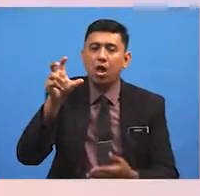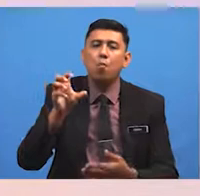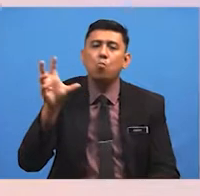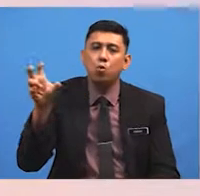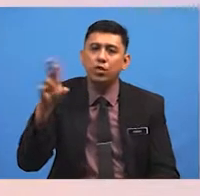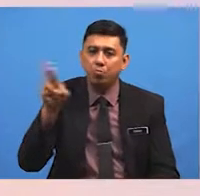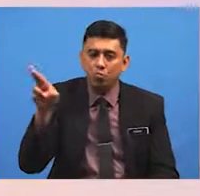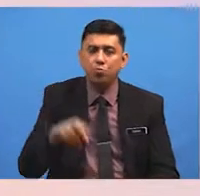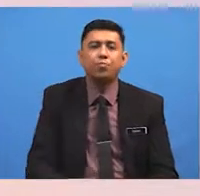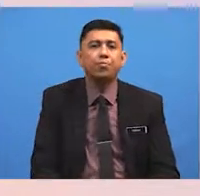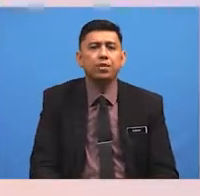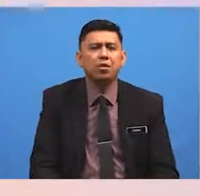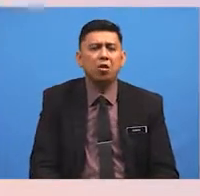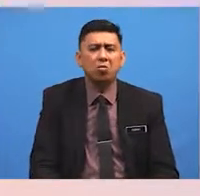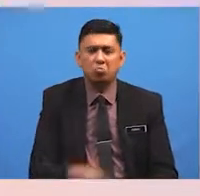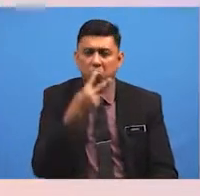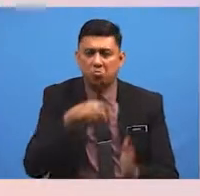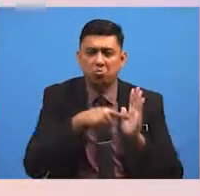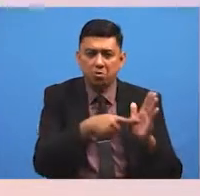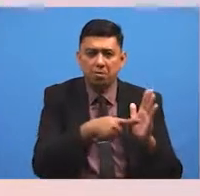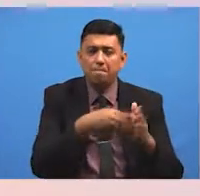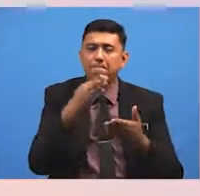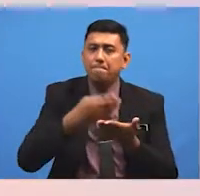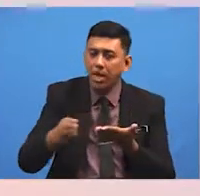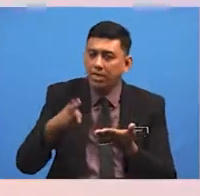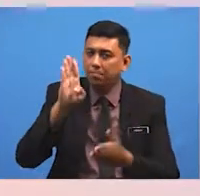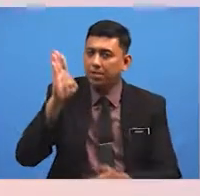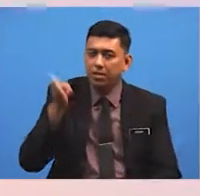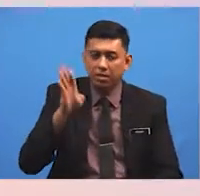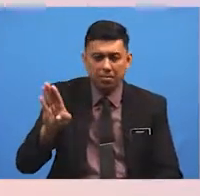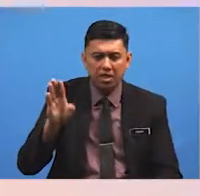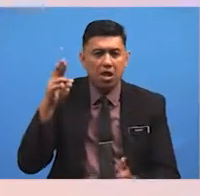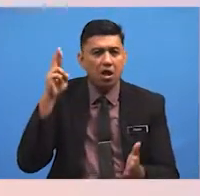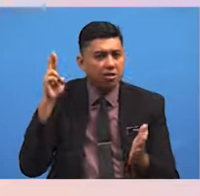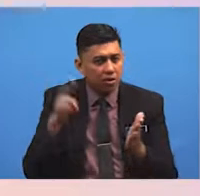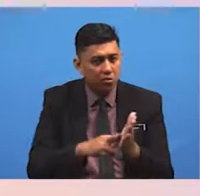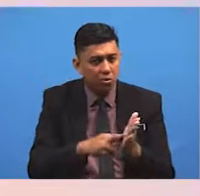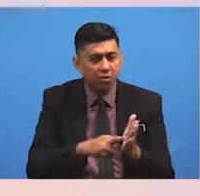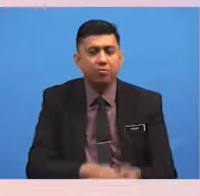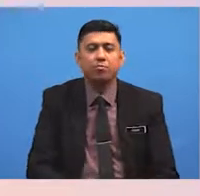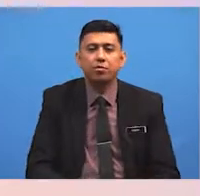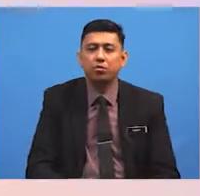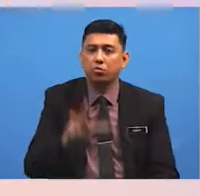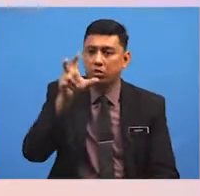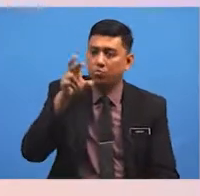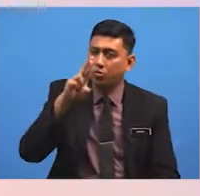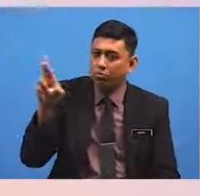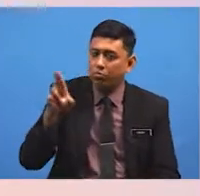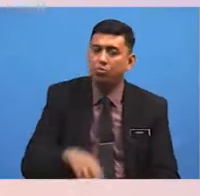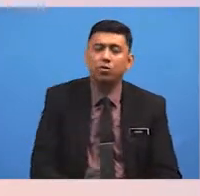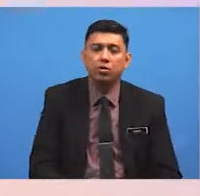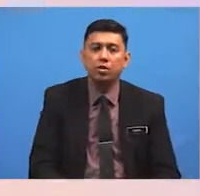menunjukkan bagi Bibi jadi uripmu dikit record kan ADM Rp30.000